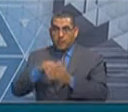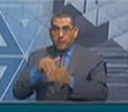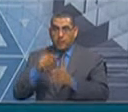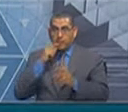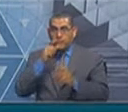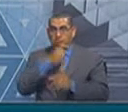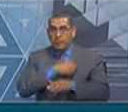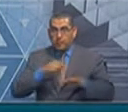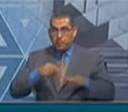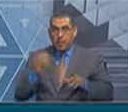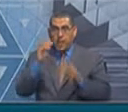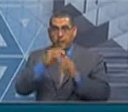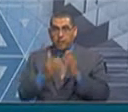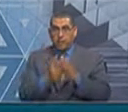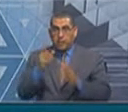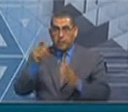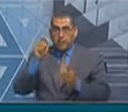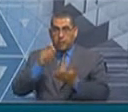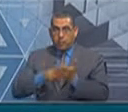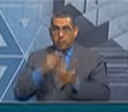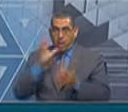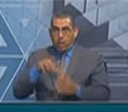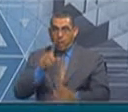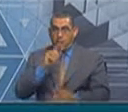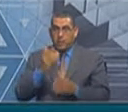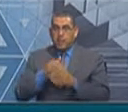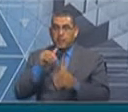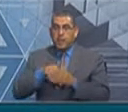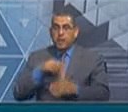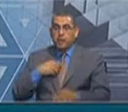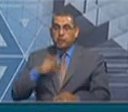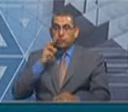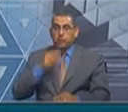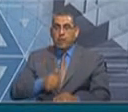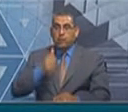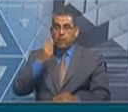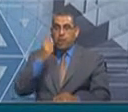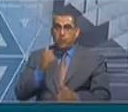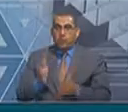تعيين قاض جديد في المحكمة العليا قبل الانتخابات الرئاسية.